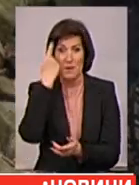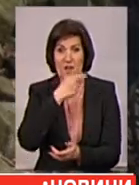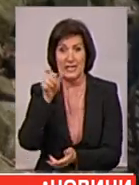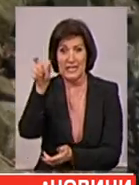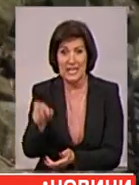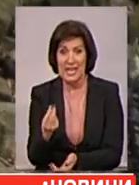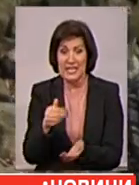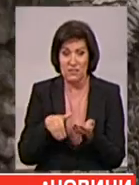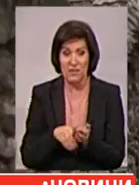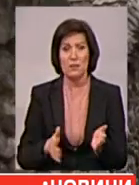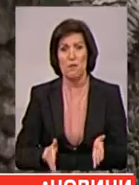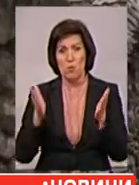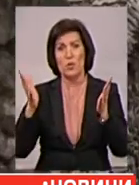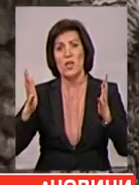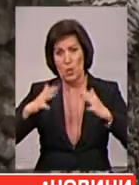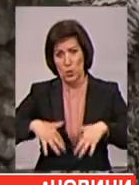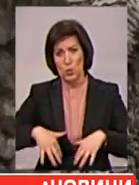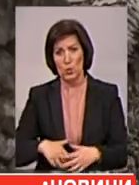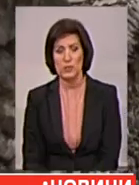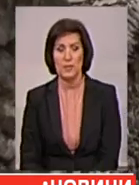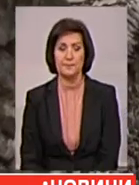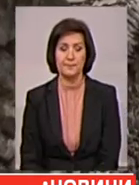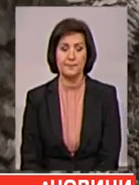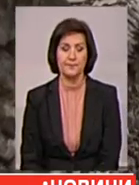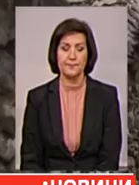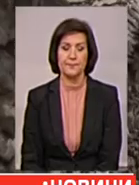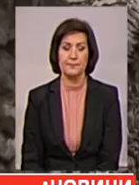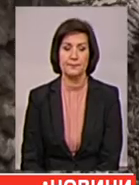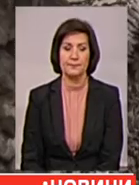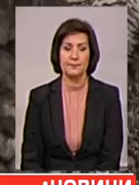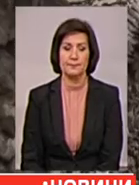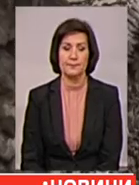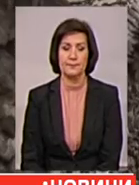інвестор – мури руйнуються. Роман Сов'як, Валерій Міхліченко із Закарпаття, UA1.